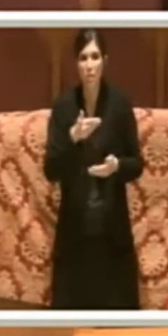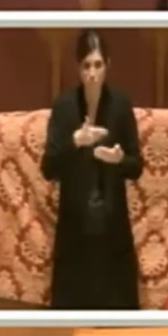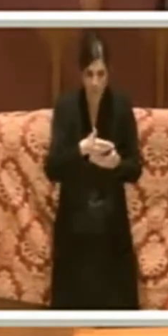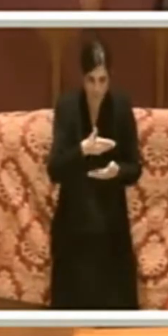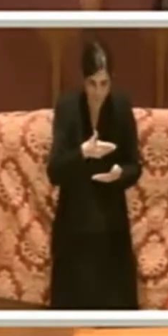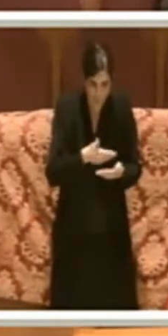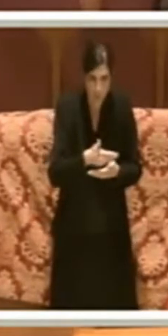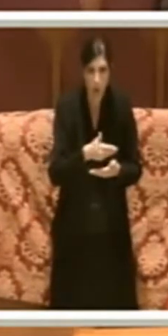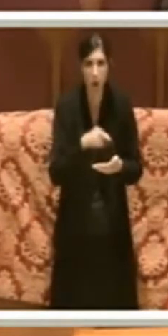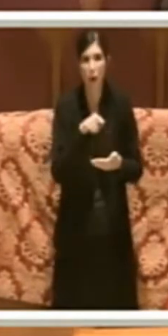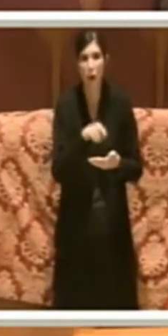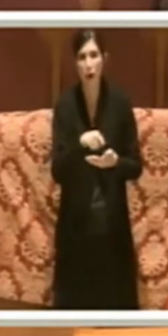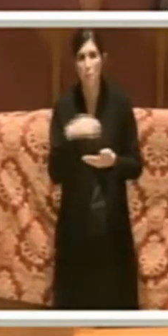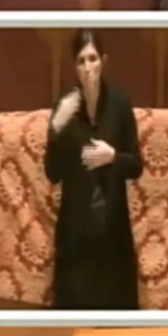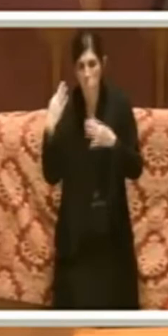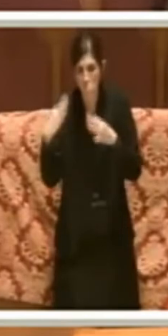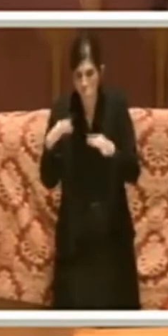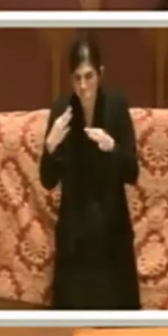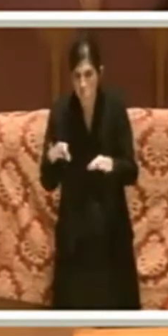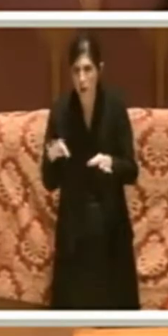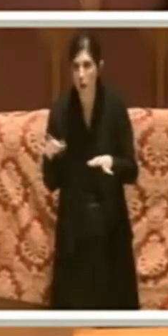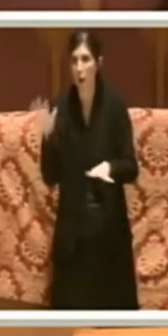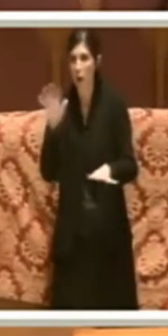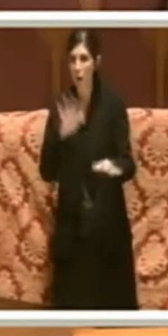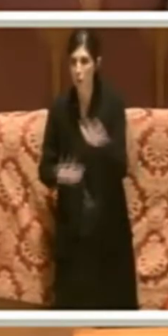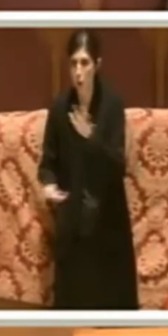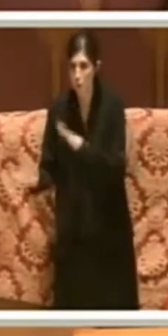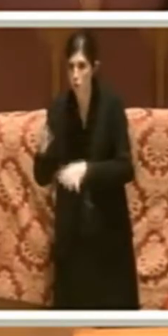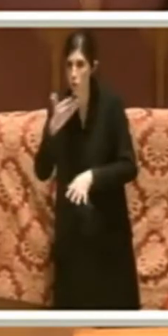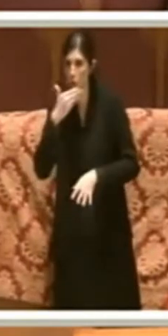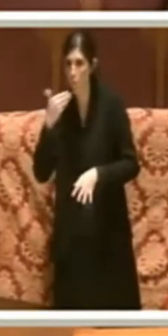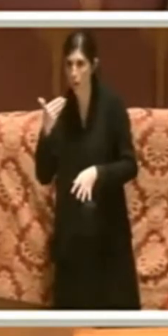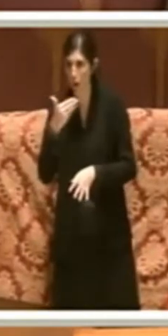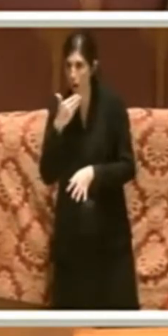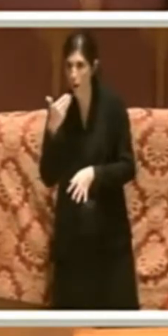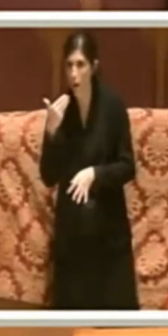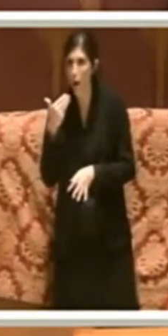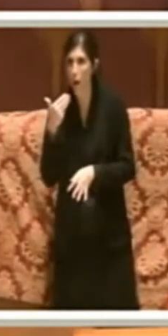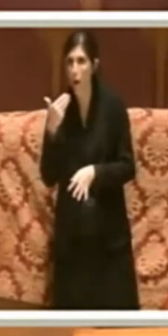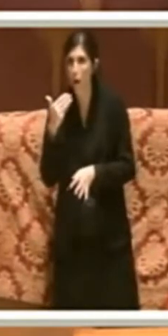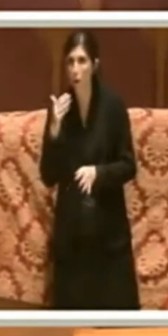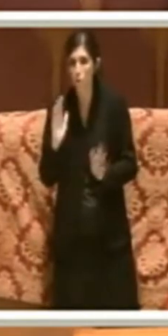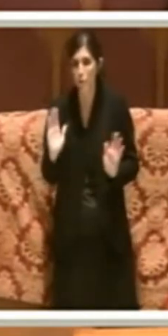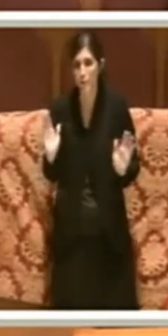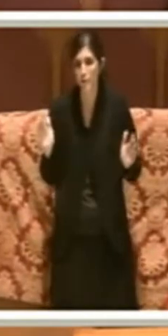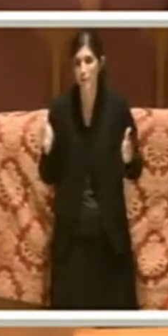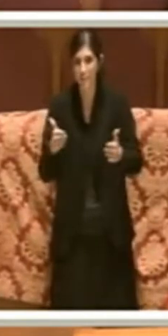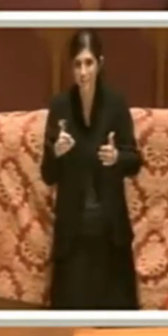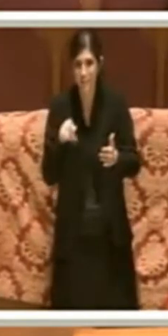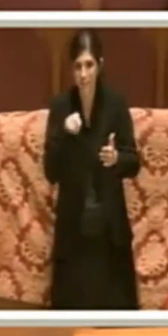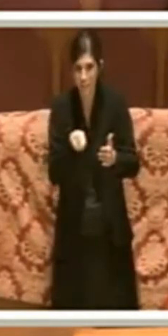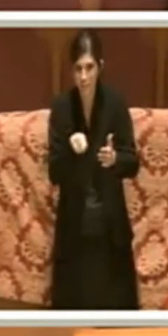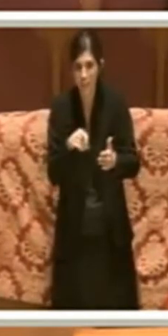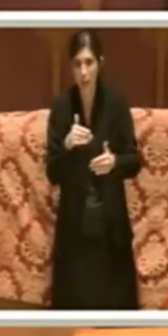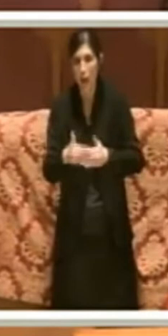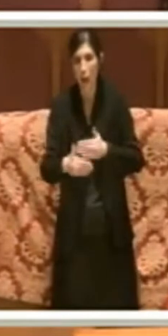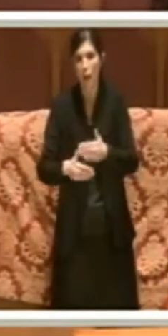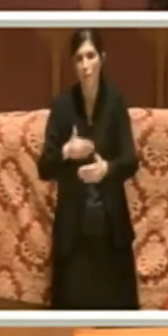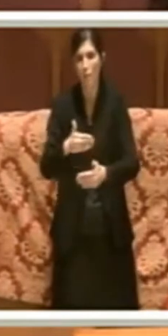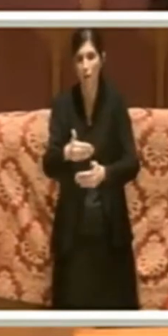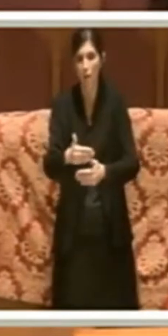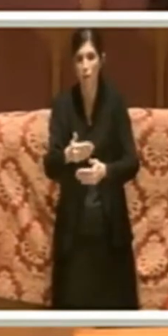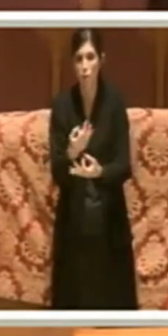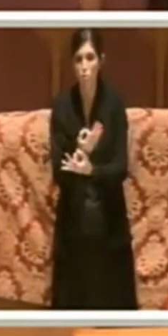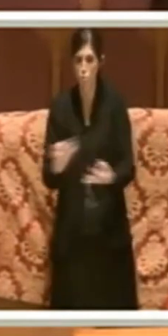carta, informazioni che spesso mancano, alla corretta interpretazione di quel valore. E vi dirò una cosa